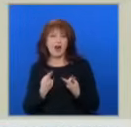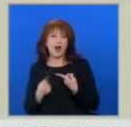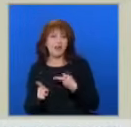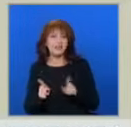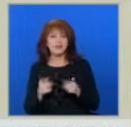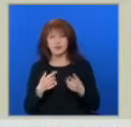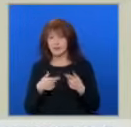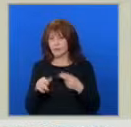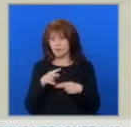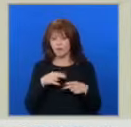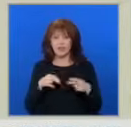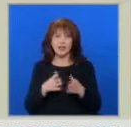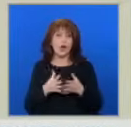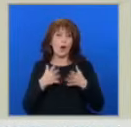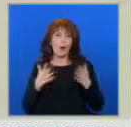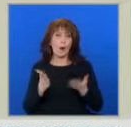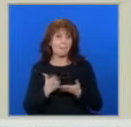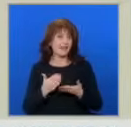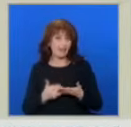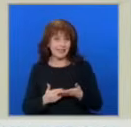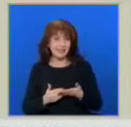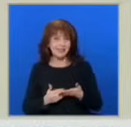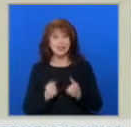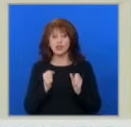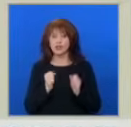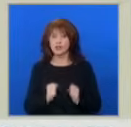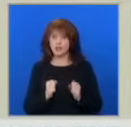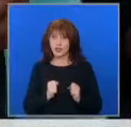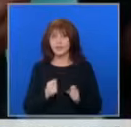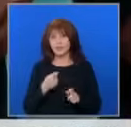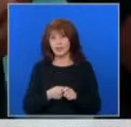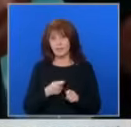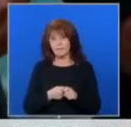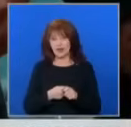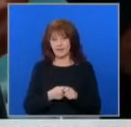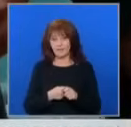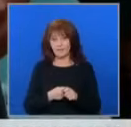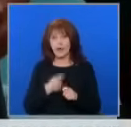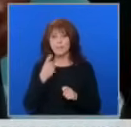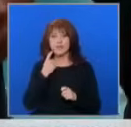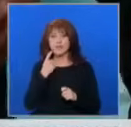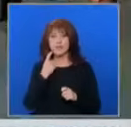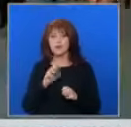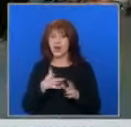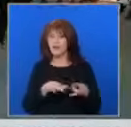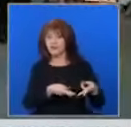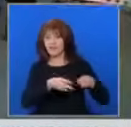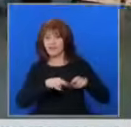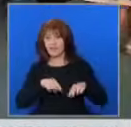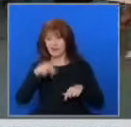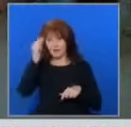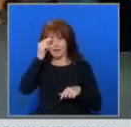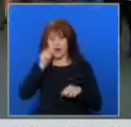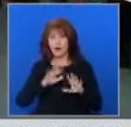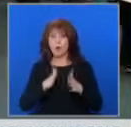сме проверили голяма част от нещата. Изчаква се да се извършат действията. Бизюрев най-вероятно ще бъде върнат в България